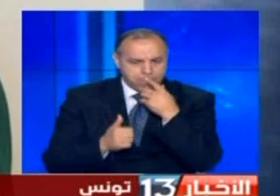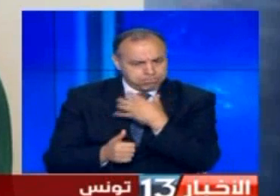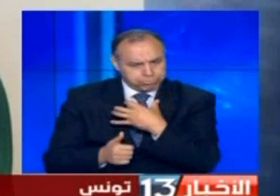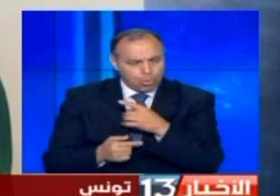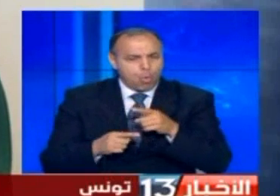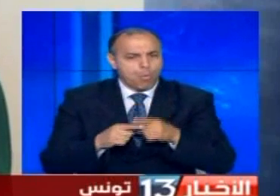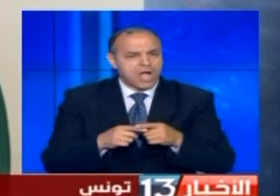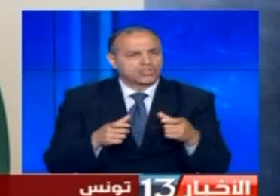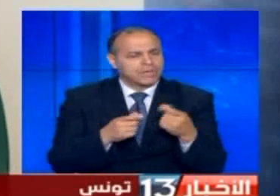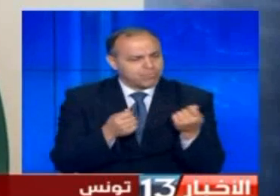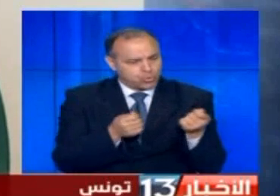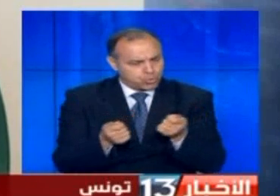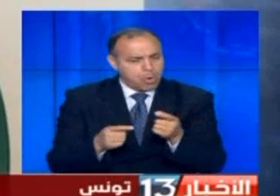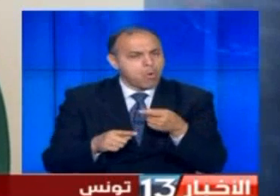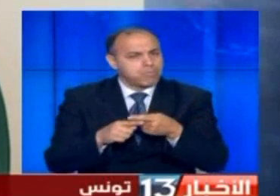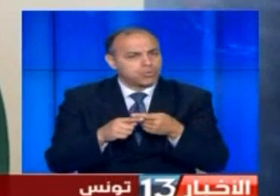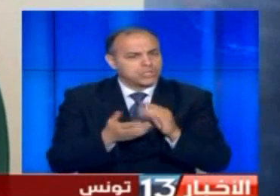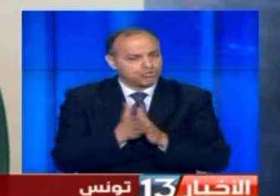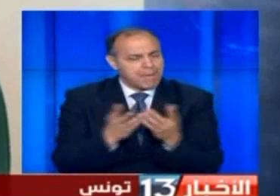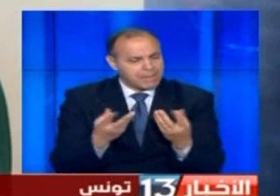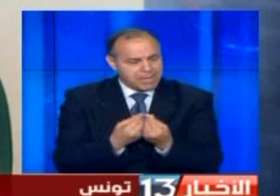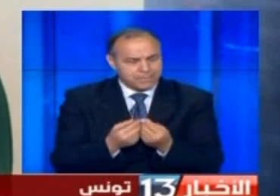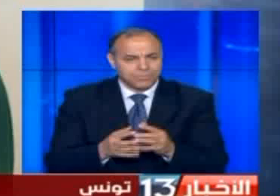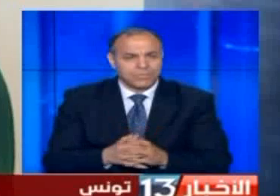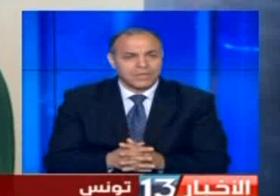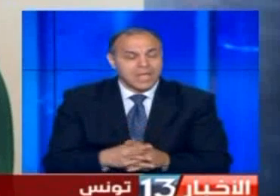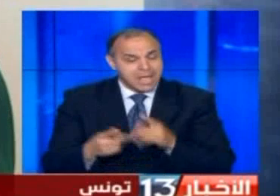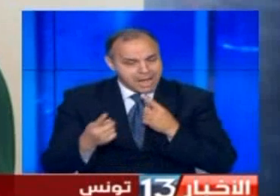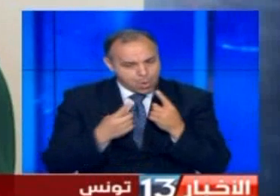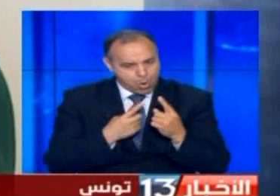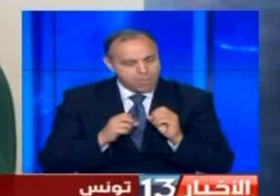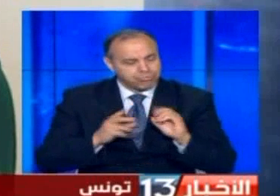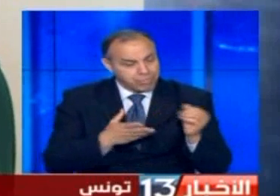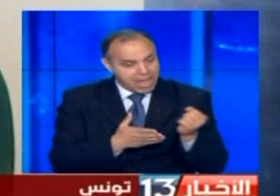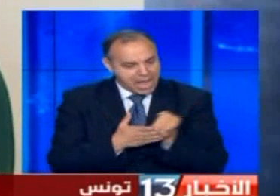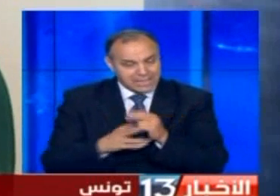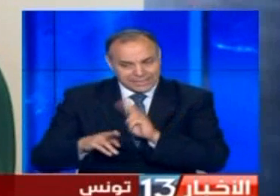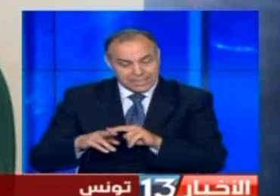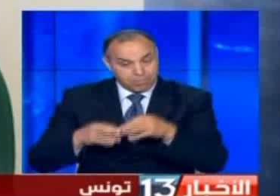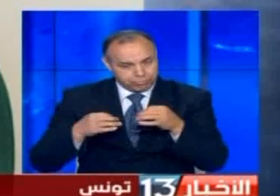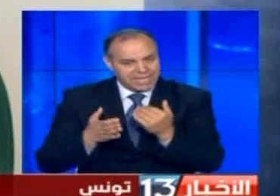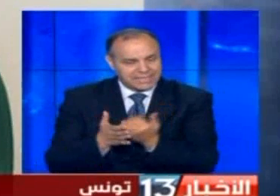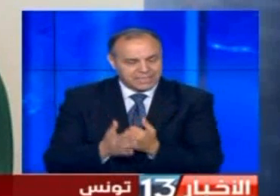ومع المؤسسات الماليه وكذلك المجتمع المدني حوار سيعطي دفعا للاصلاحات